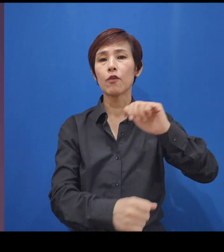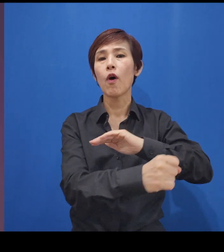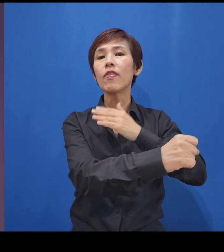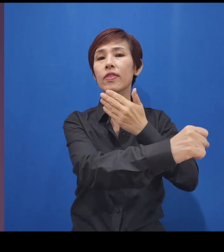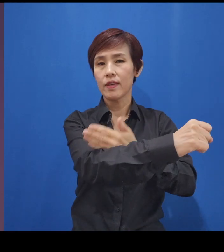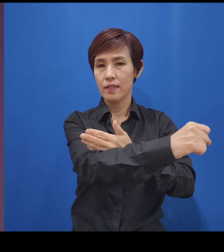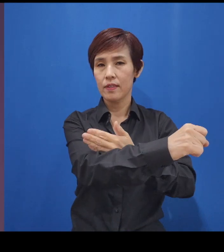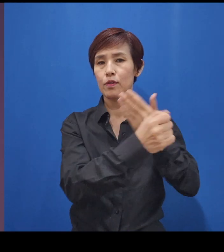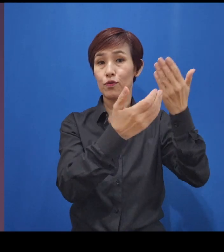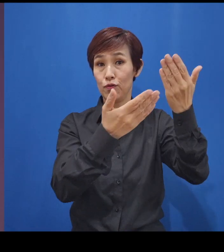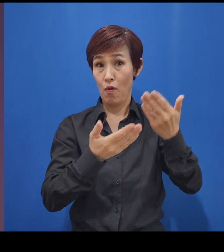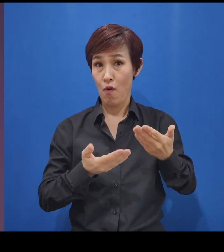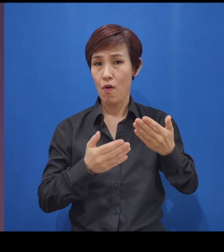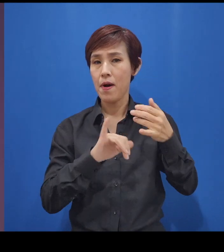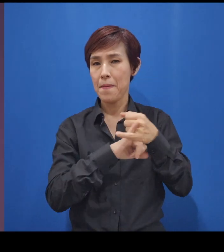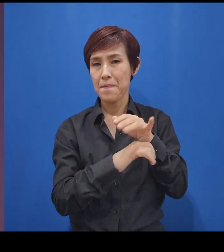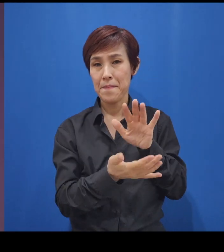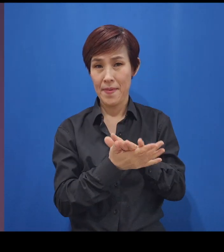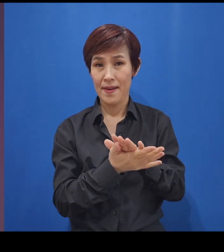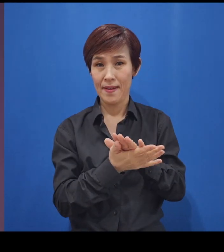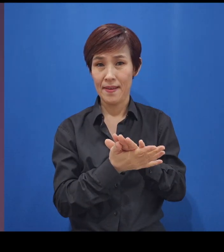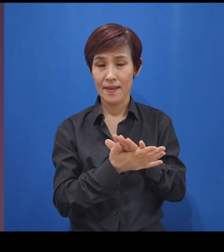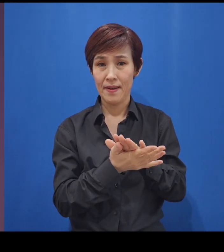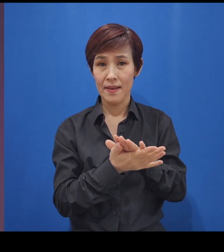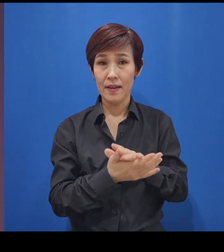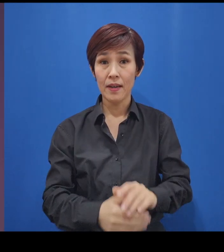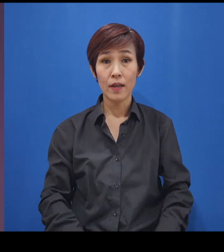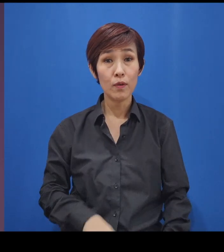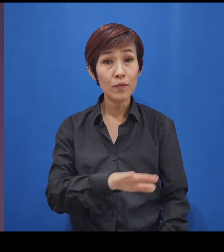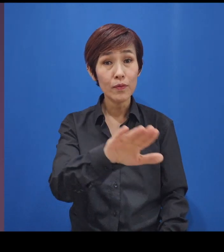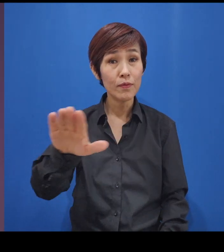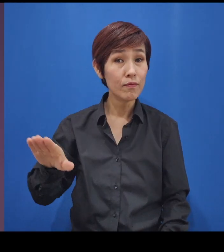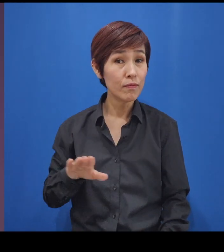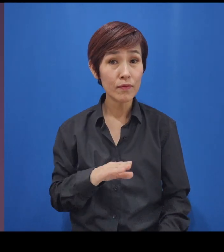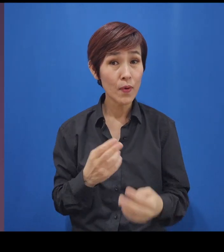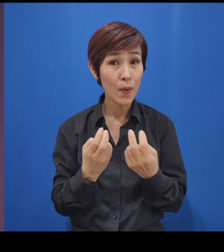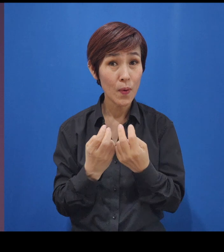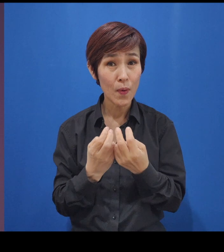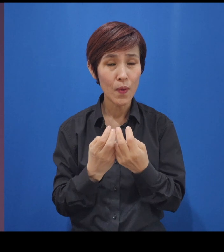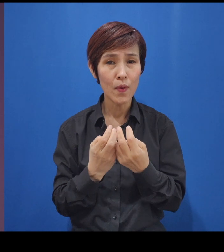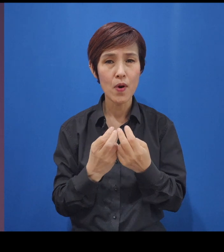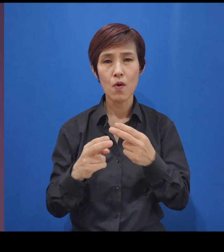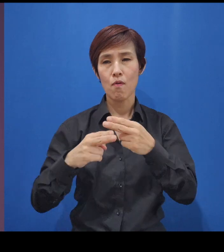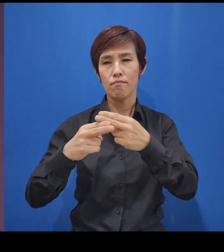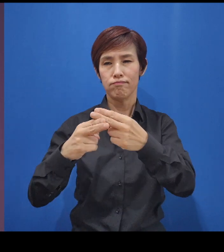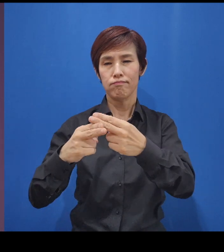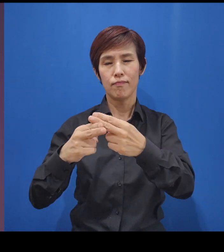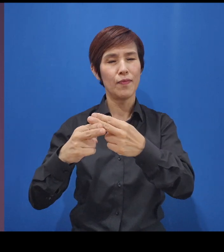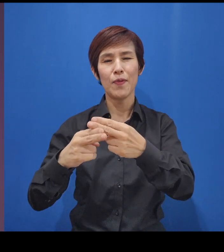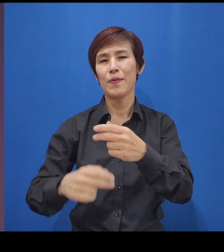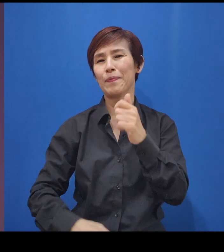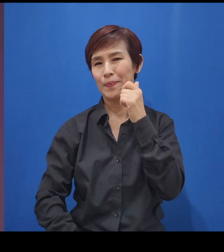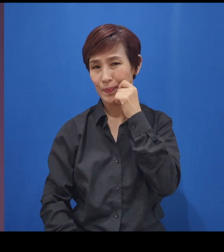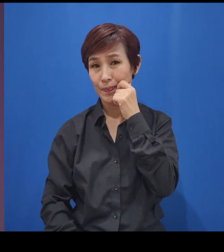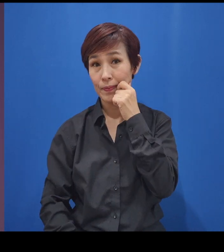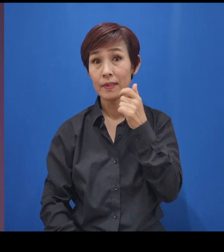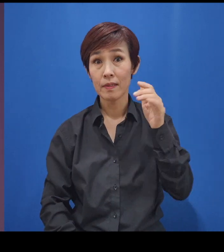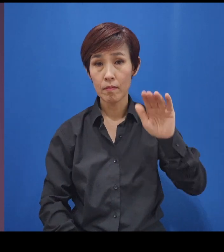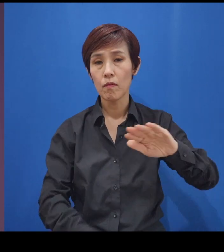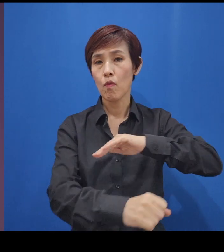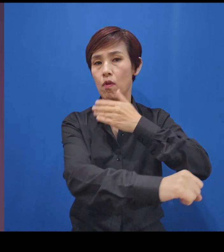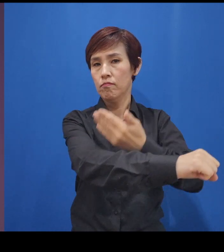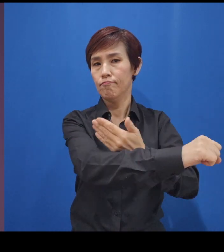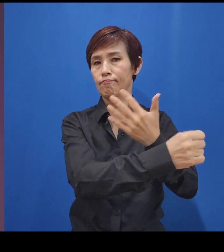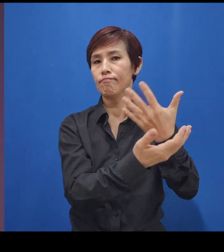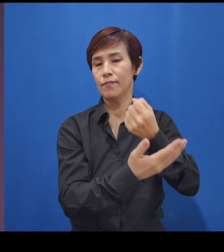우리에게 주겠다고 약속을 하셨죠. 그러니 우리는 권위는 없고 권능은 가진